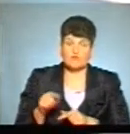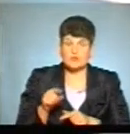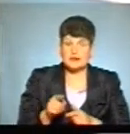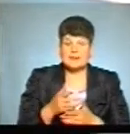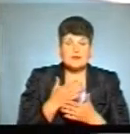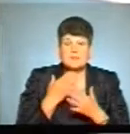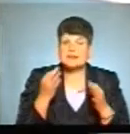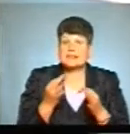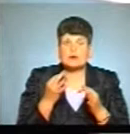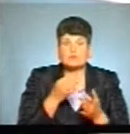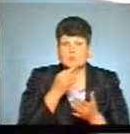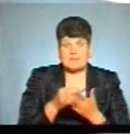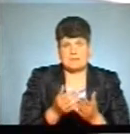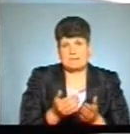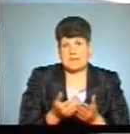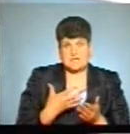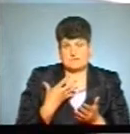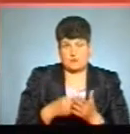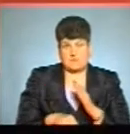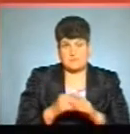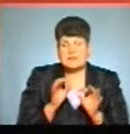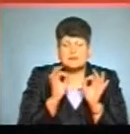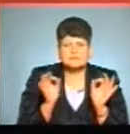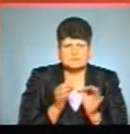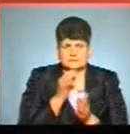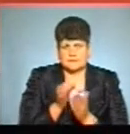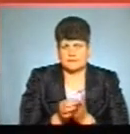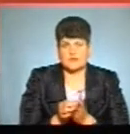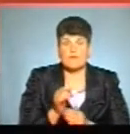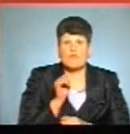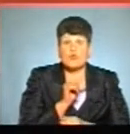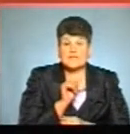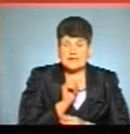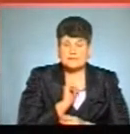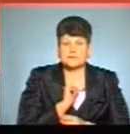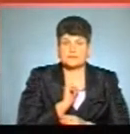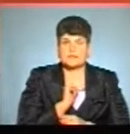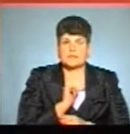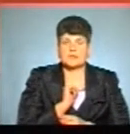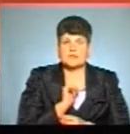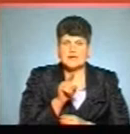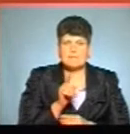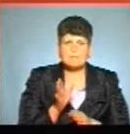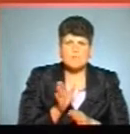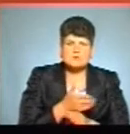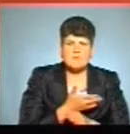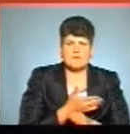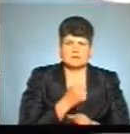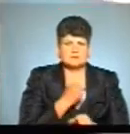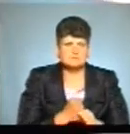жодної відповідальності перед своїми виборцями, жодної відповідальності. Вони, ну, тобто, там, їх там, позбавити